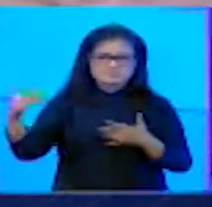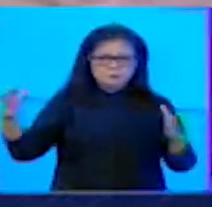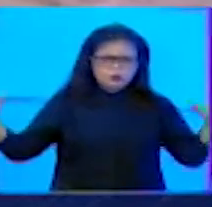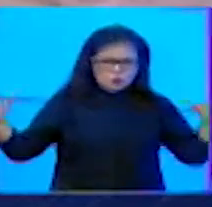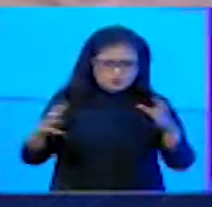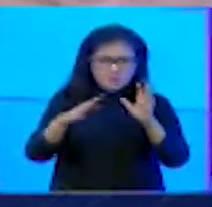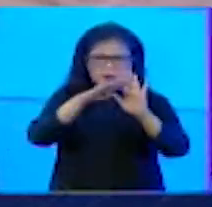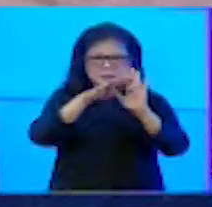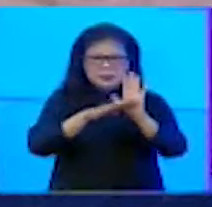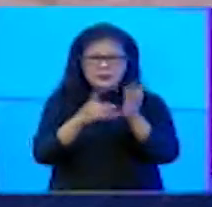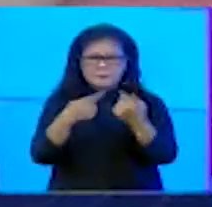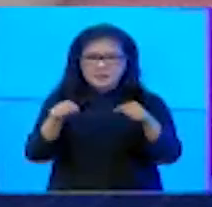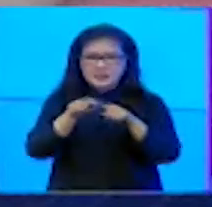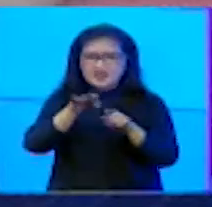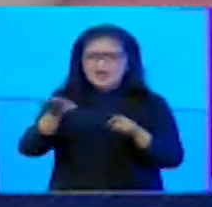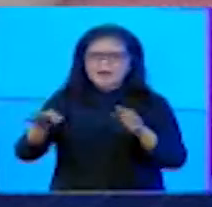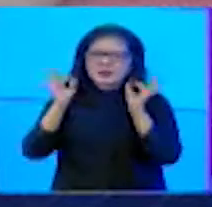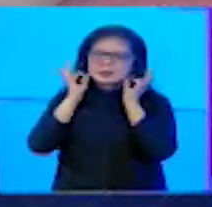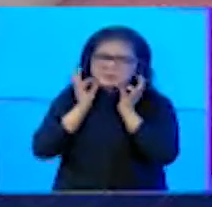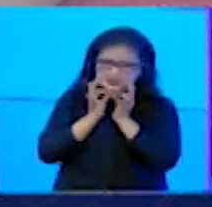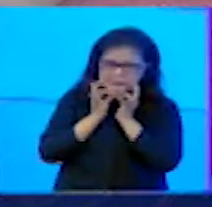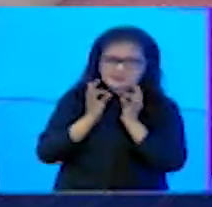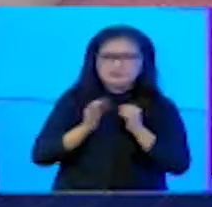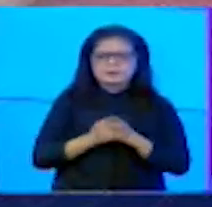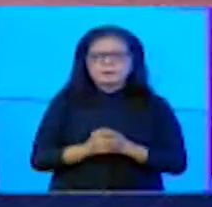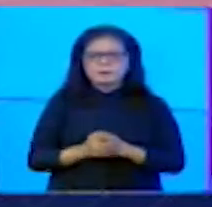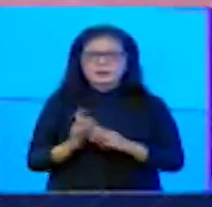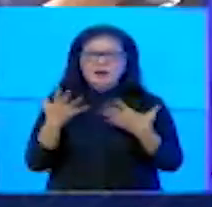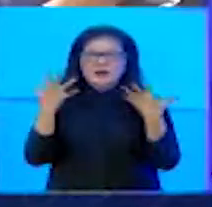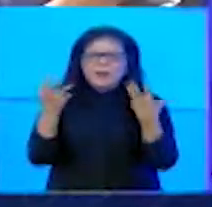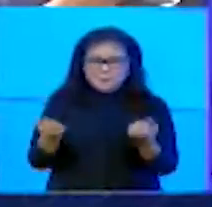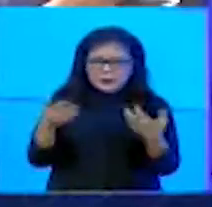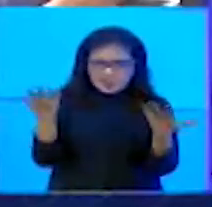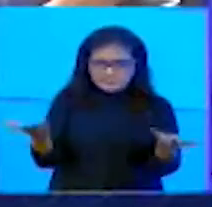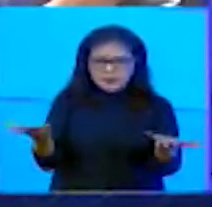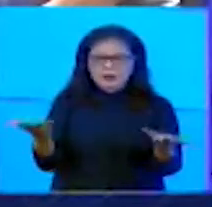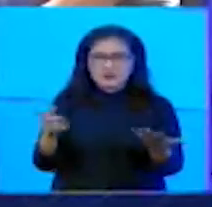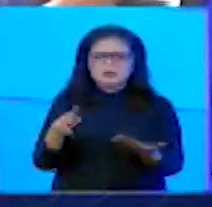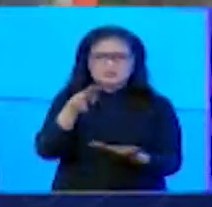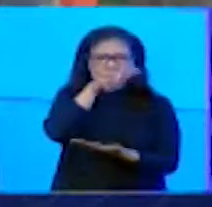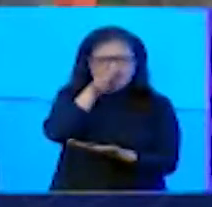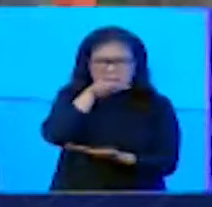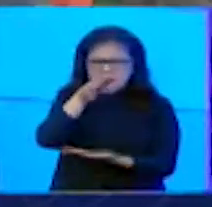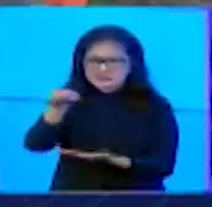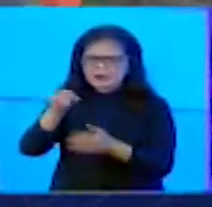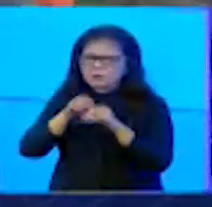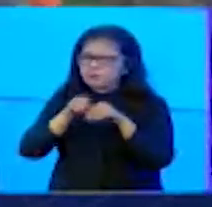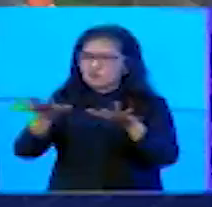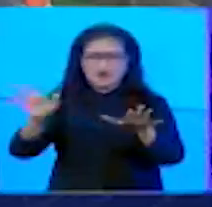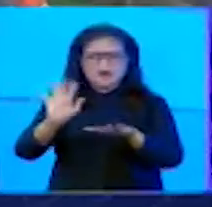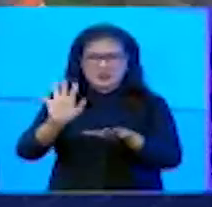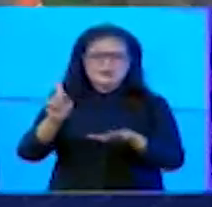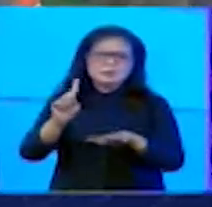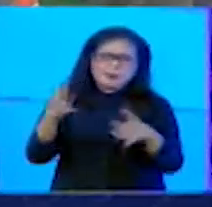FPI, yakni Rizik Sihab. Dilaksanakan dengan harapan dapat melacak atau men-tracing sebaran COVID-19 di wilayah Petamburan,